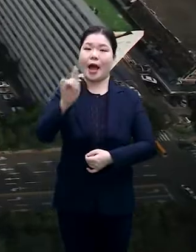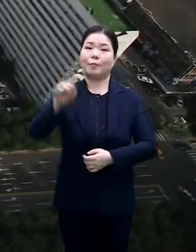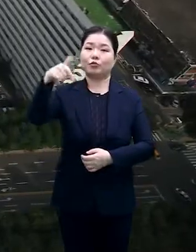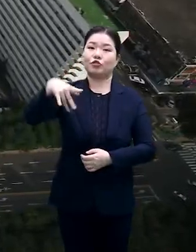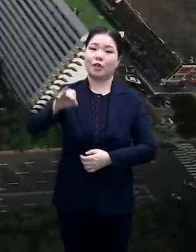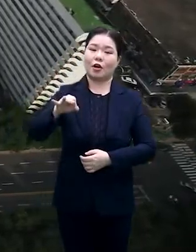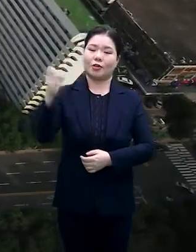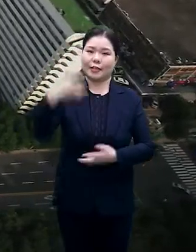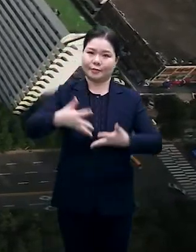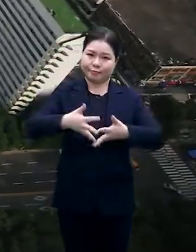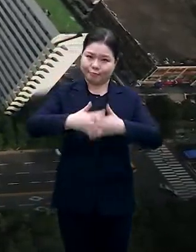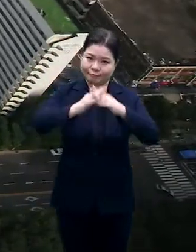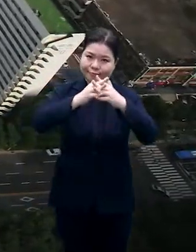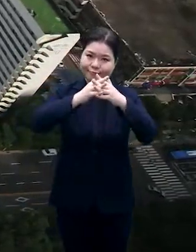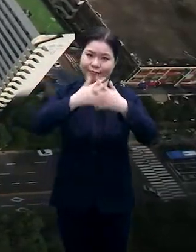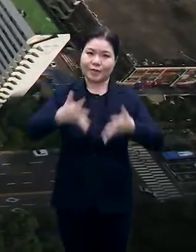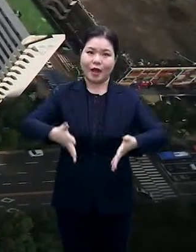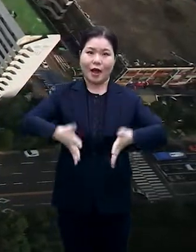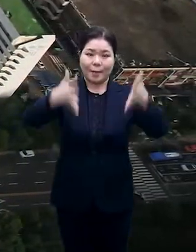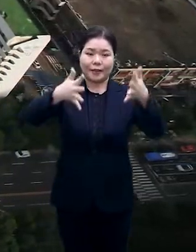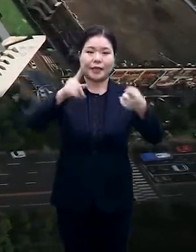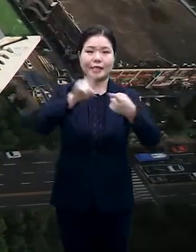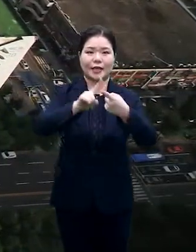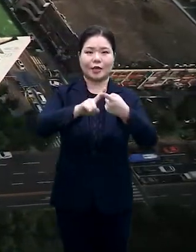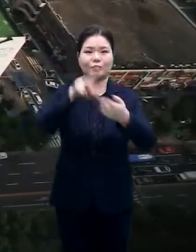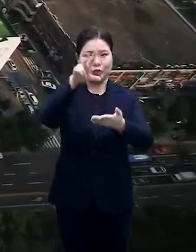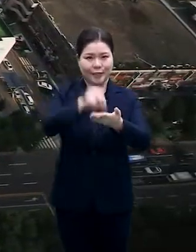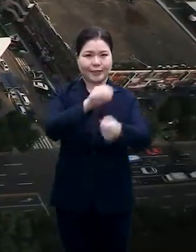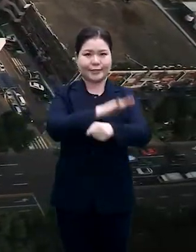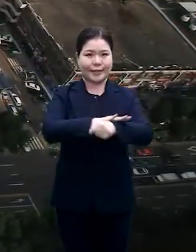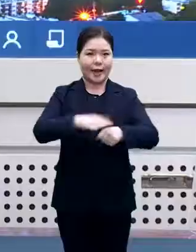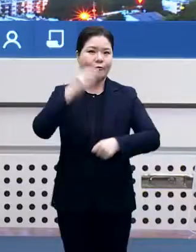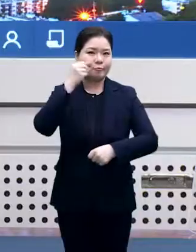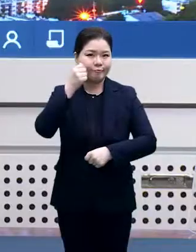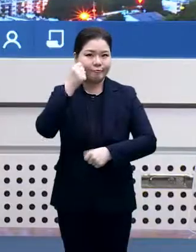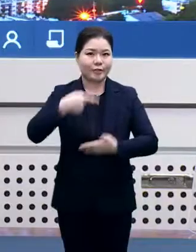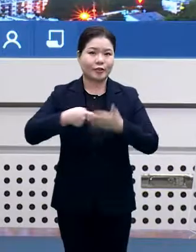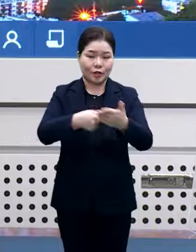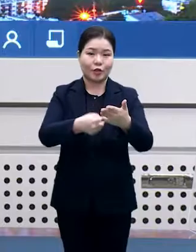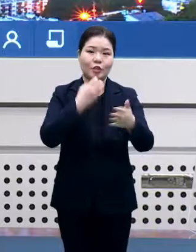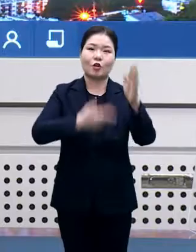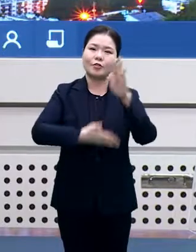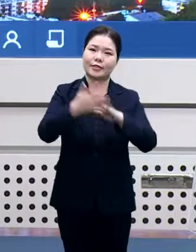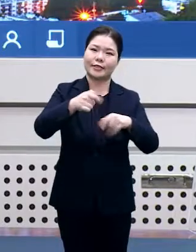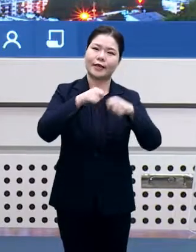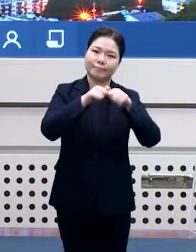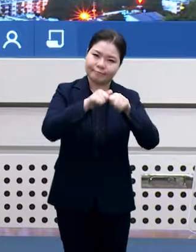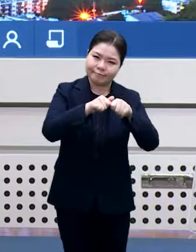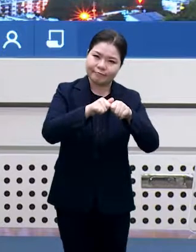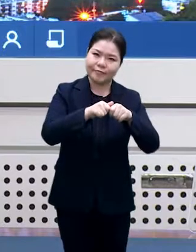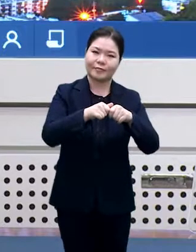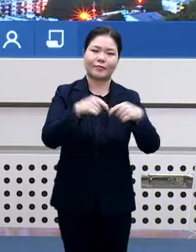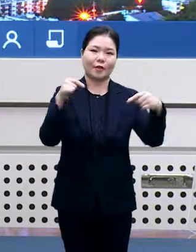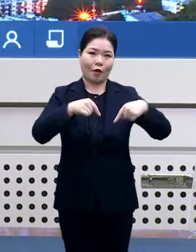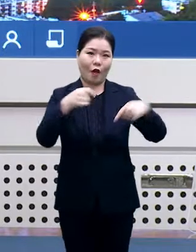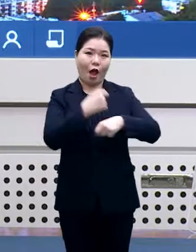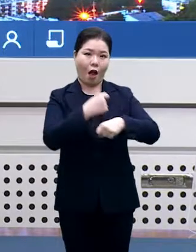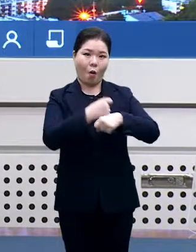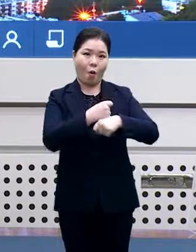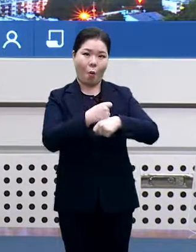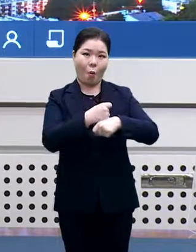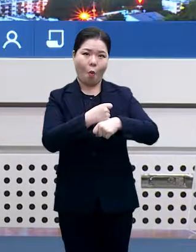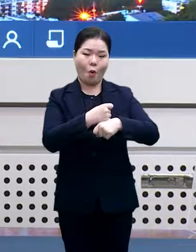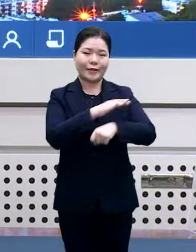압구정 아파트 재건축 문제는 원만히 추진되도록 서울시와 긴밀히 협조하고